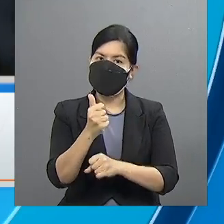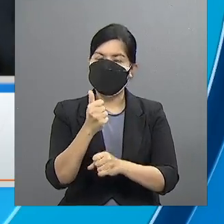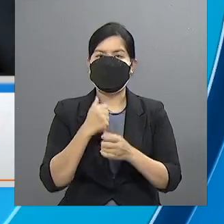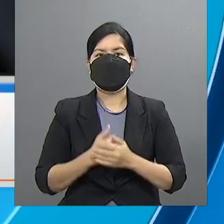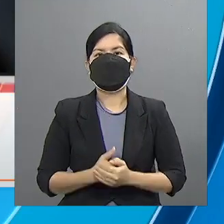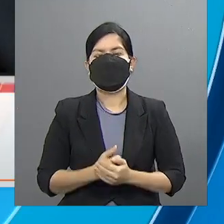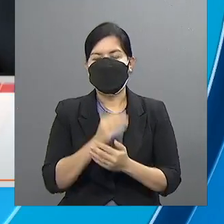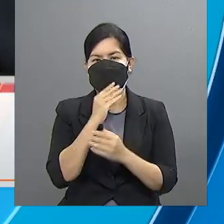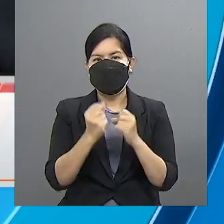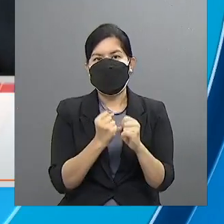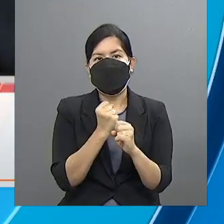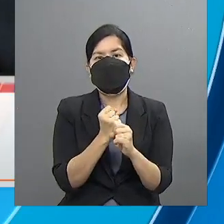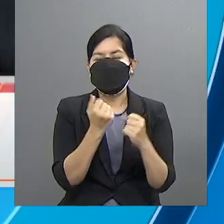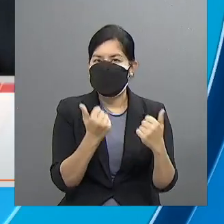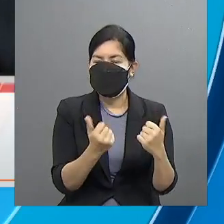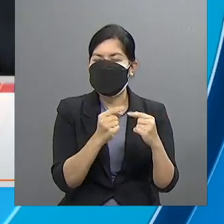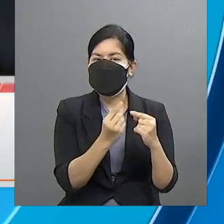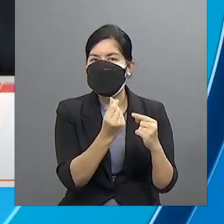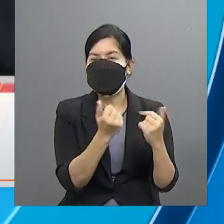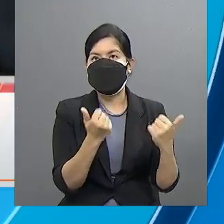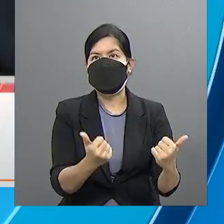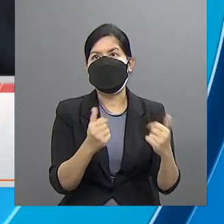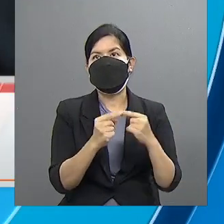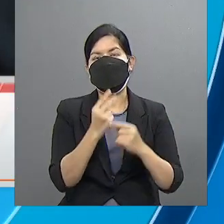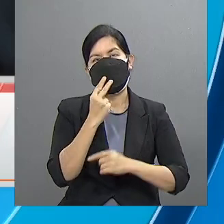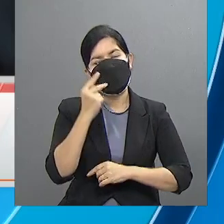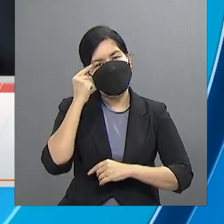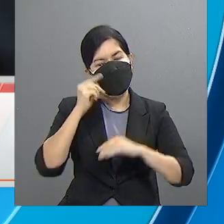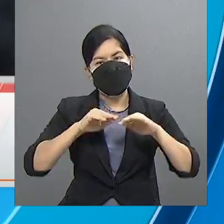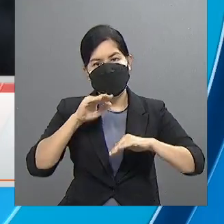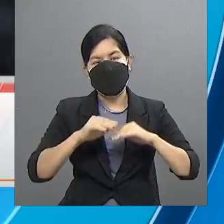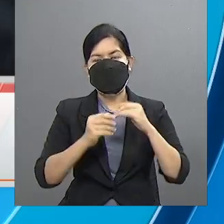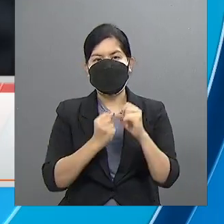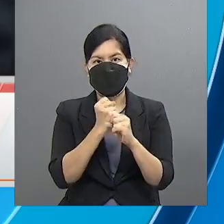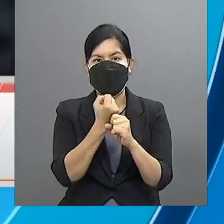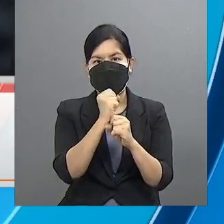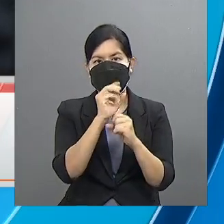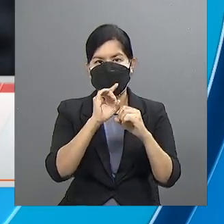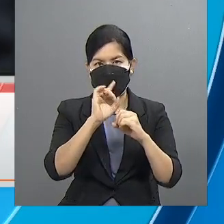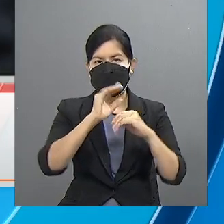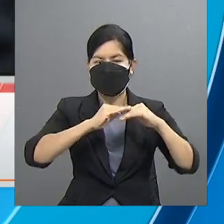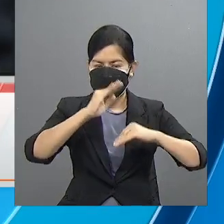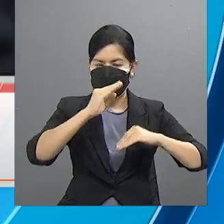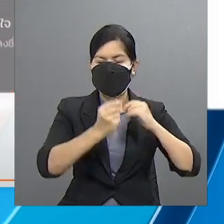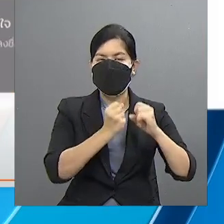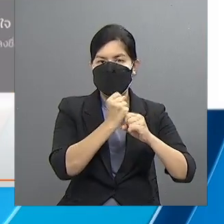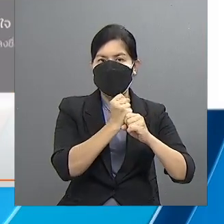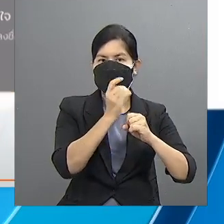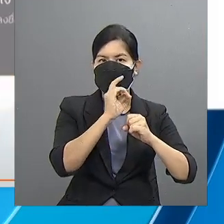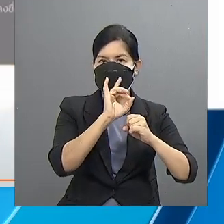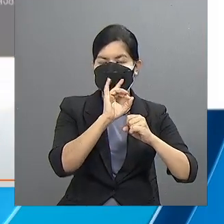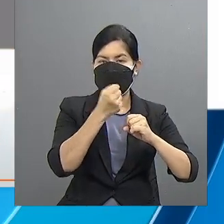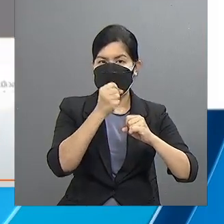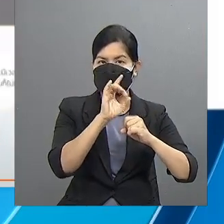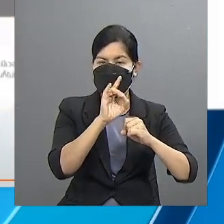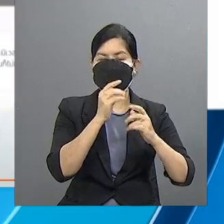อนนี้นะครับก็คือมองไว้ว่าต้อง18อัพนะครับบรรลุนิติภาวะนะครับแต่ว่าคือถ้าเป็นนักเรียนนักศึกษ